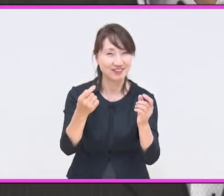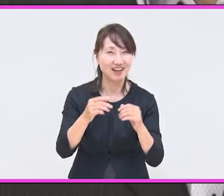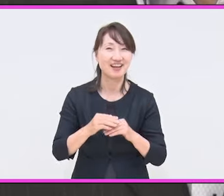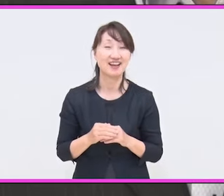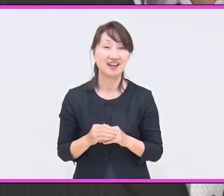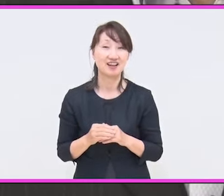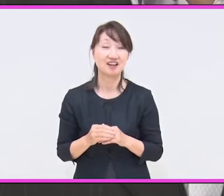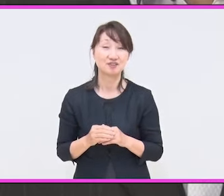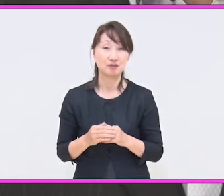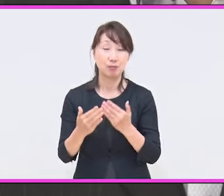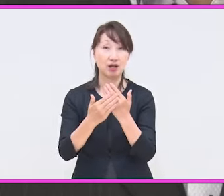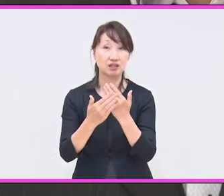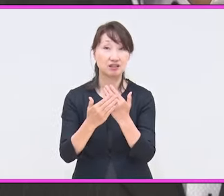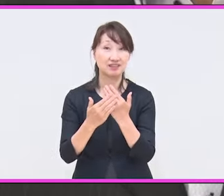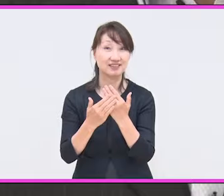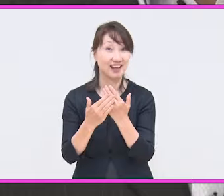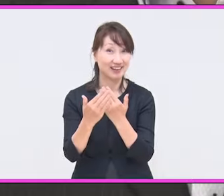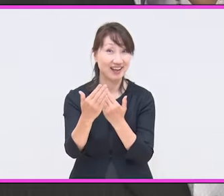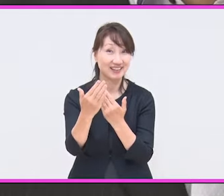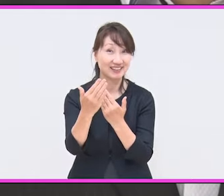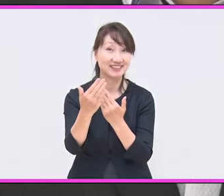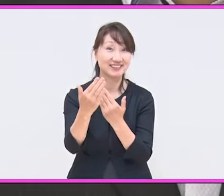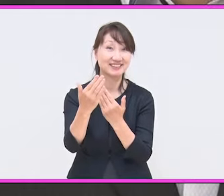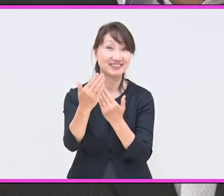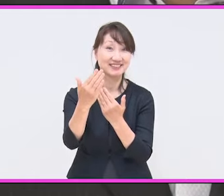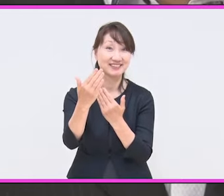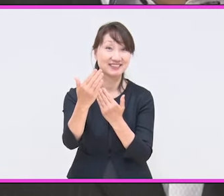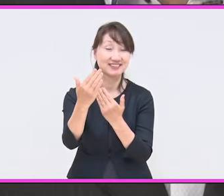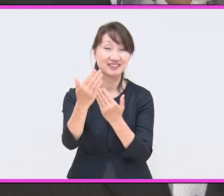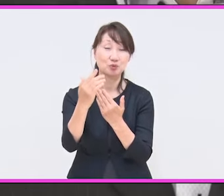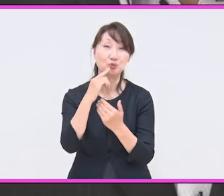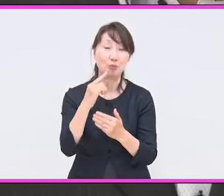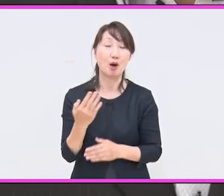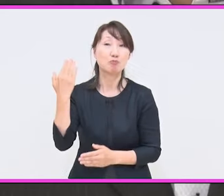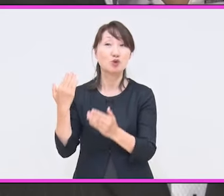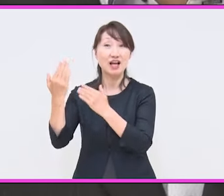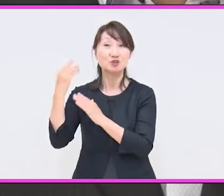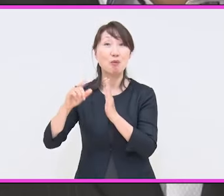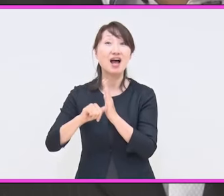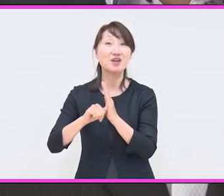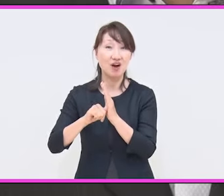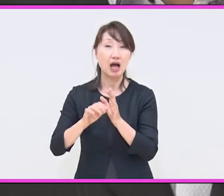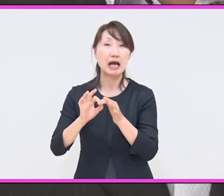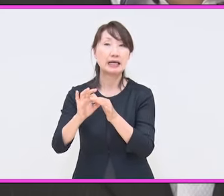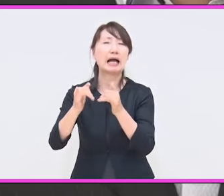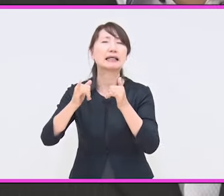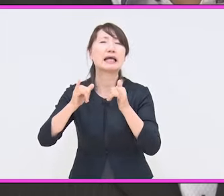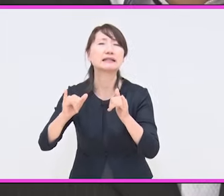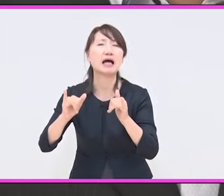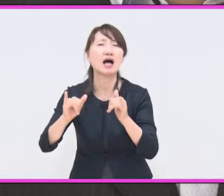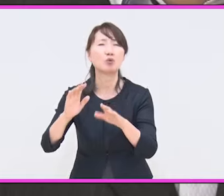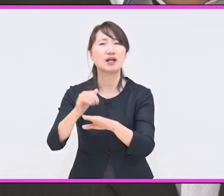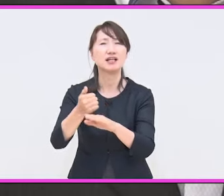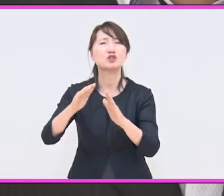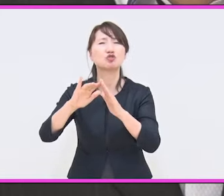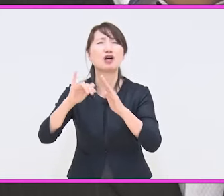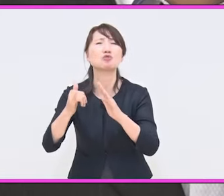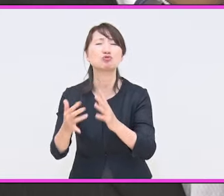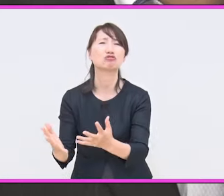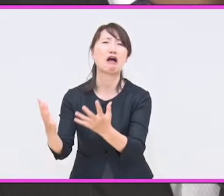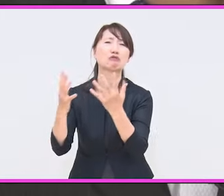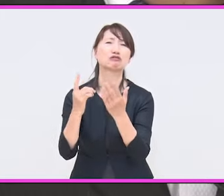大会をその昔ってあの本当に関係者とか、うん、選手の家族とかしかいなか